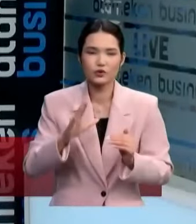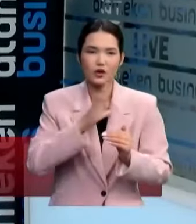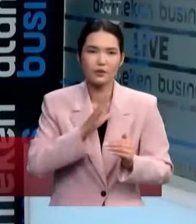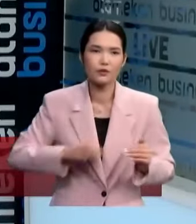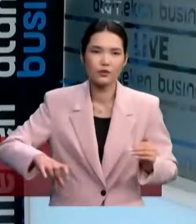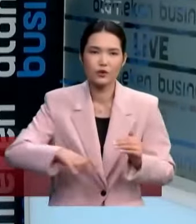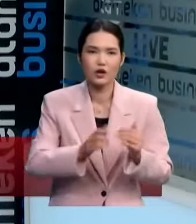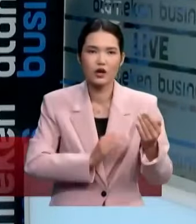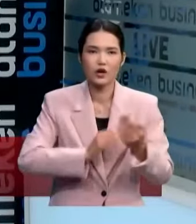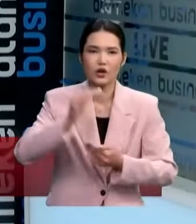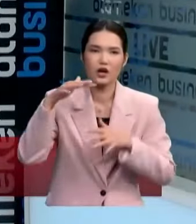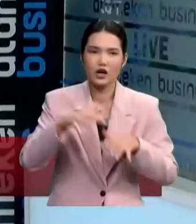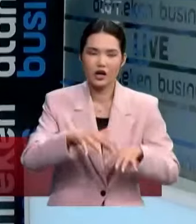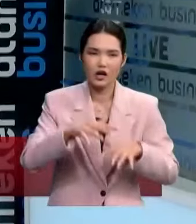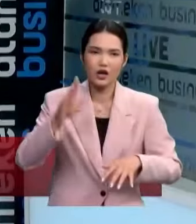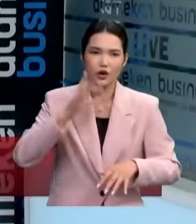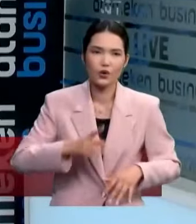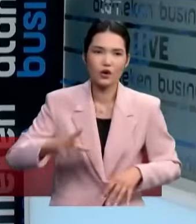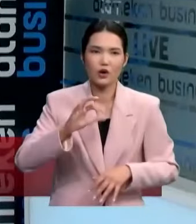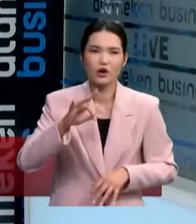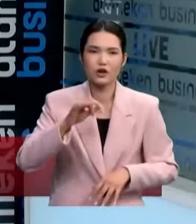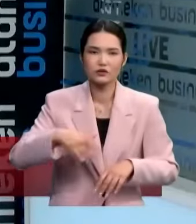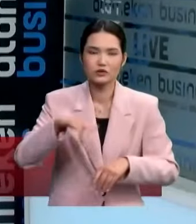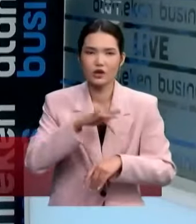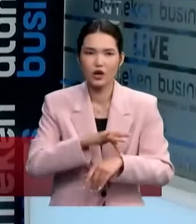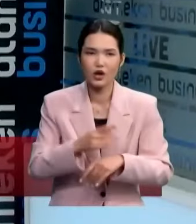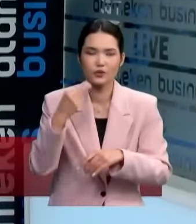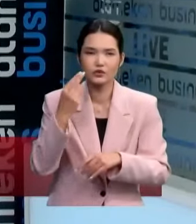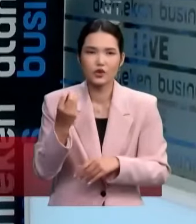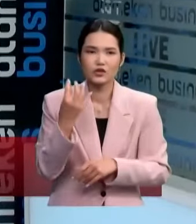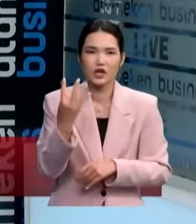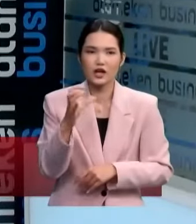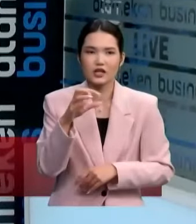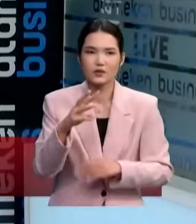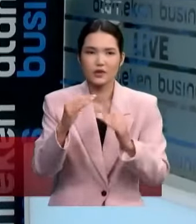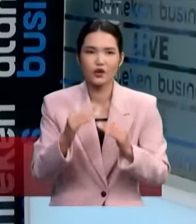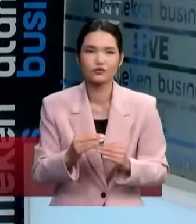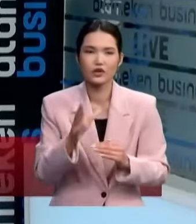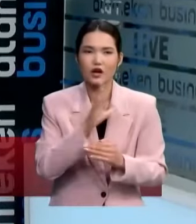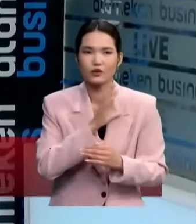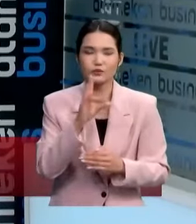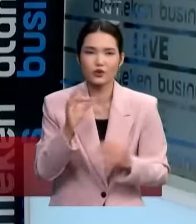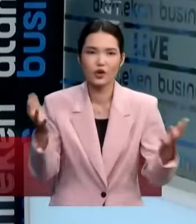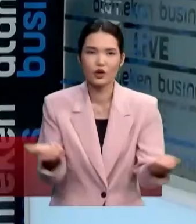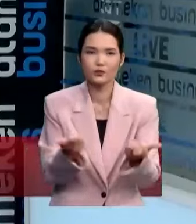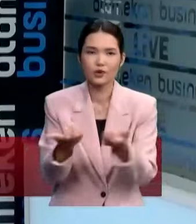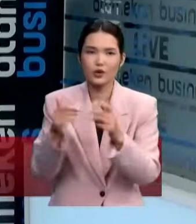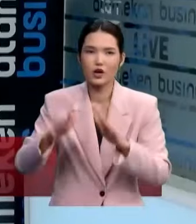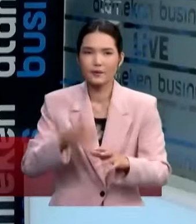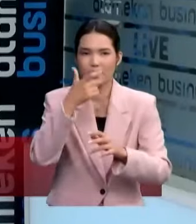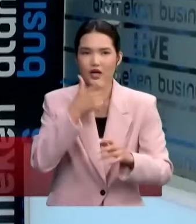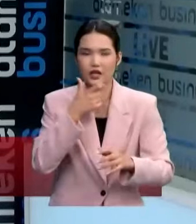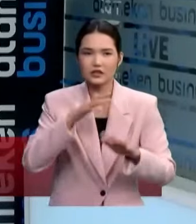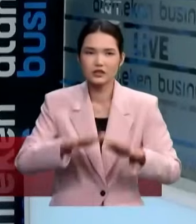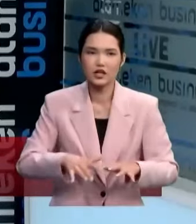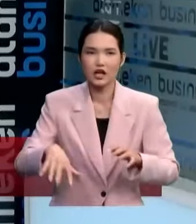Бұл жайықтың жоғарғы ағысы, ал өзеннің Орал қаласынан өтер тұсы тағы 4 сантиметрге төмендеді. Бірақ құтқарушылар мен тәртіп